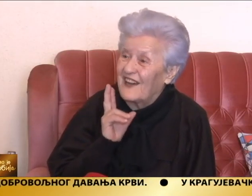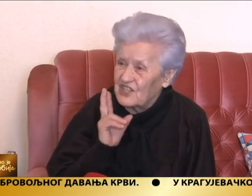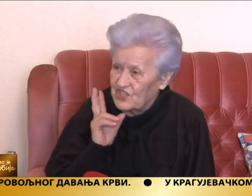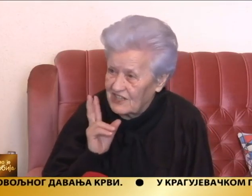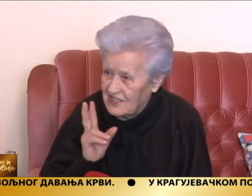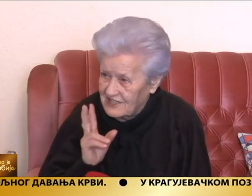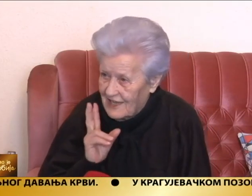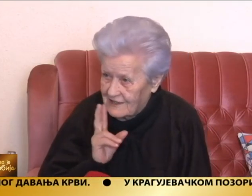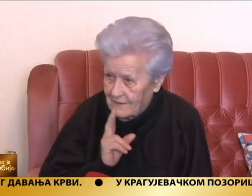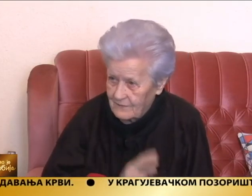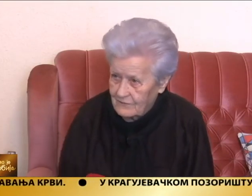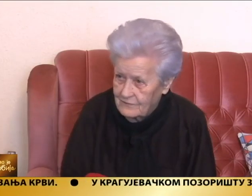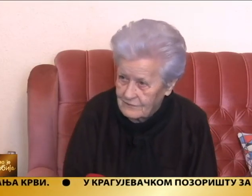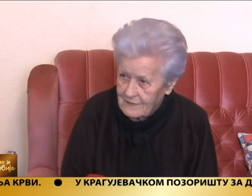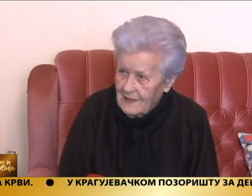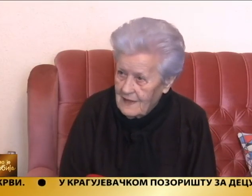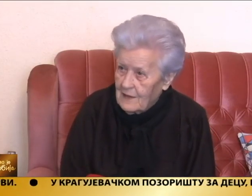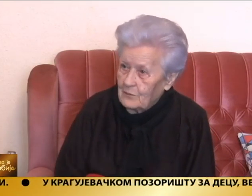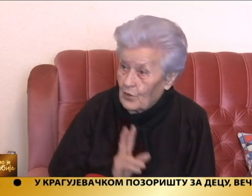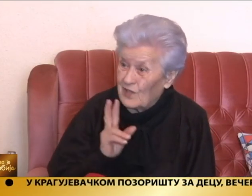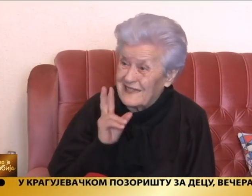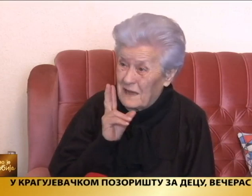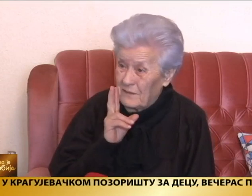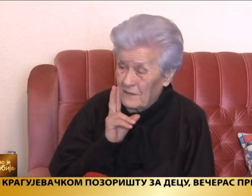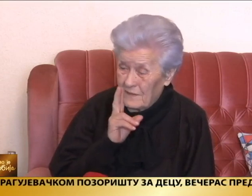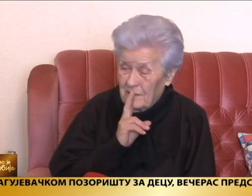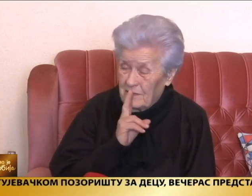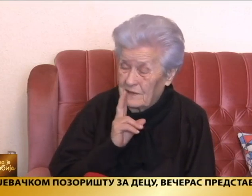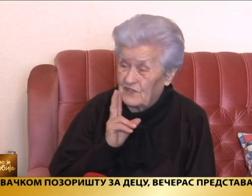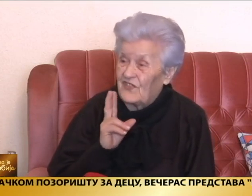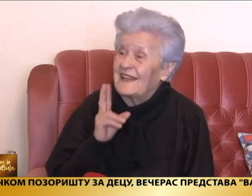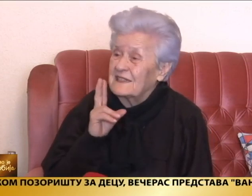radili 24 sata. Porodila sam